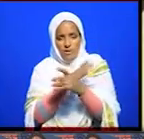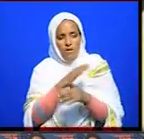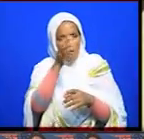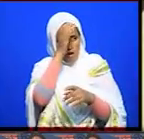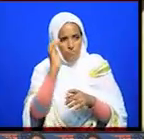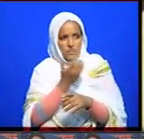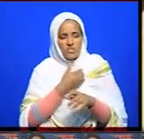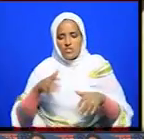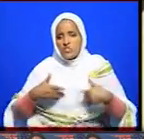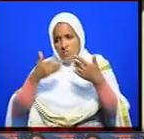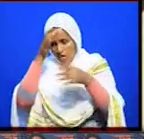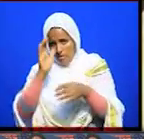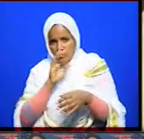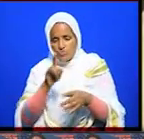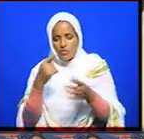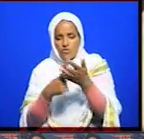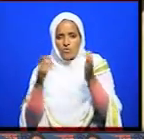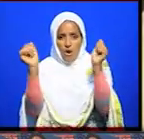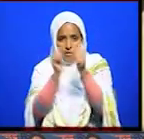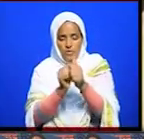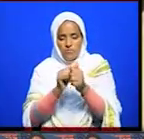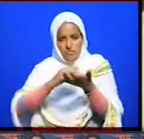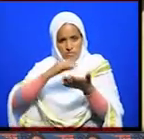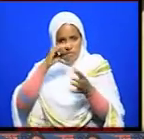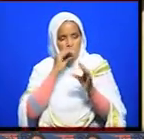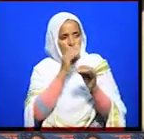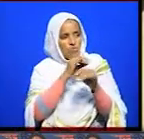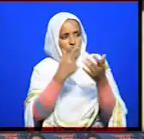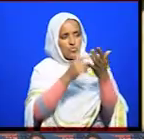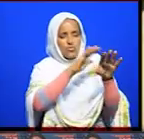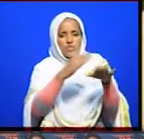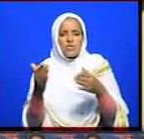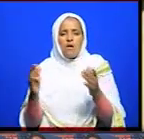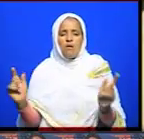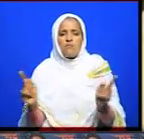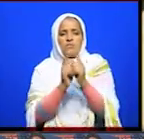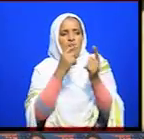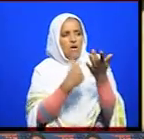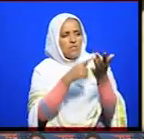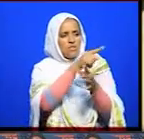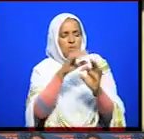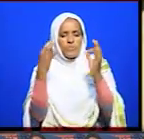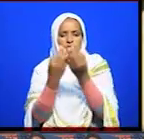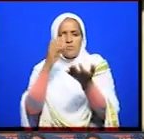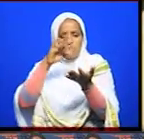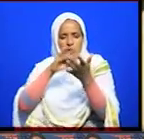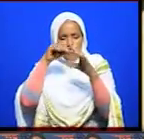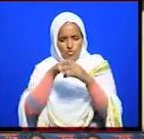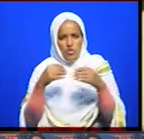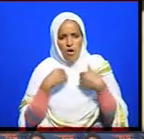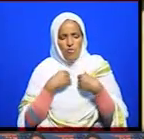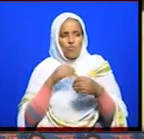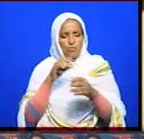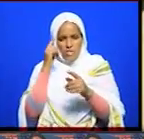ቤተሰቦችና አባታችን ሳባታቸው ነው ከነሱ ጋር የምናወራው። እሱ እንግዳው ነው ያገኘ ነው። እንዴት ነው እስቲ ቤተሰብ መካከለ